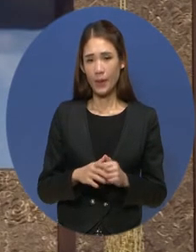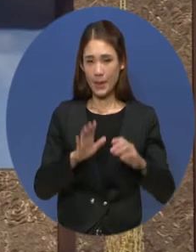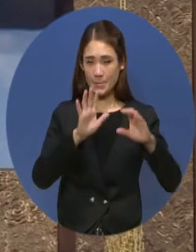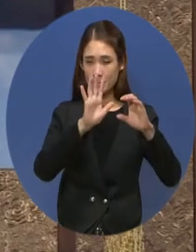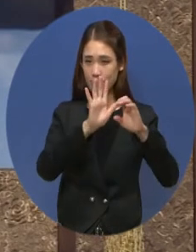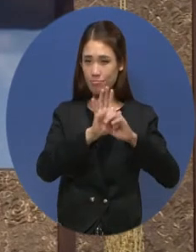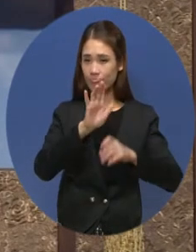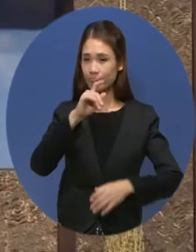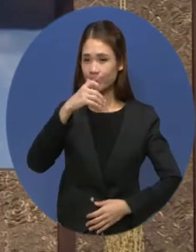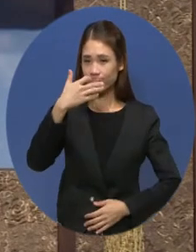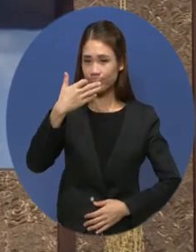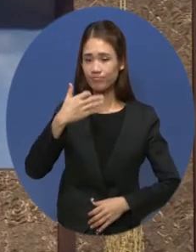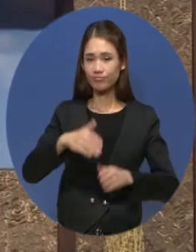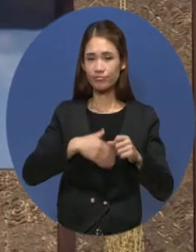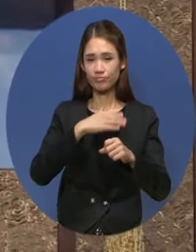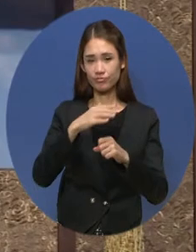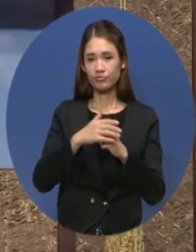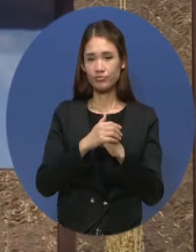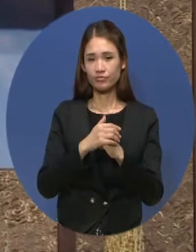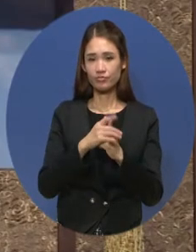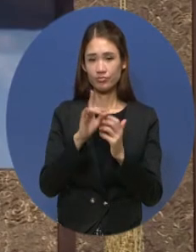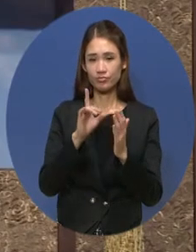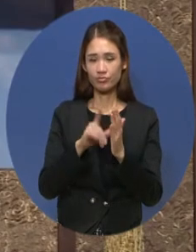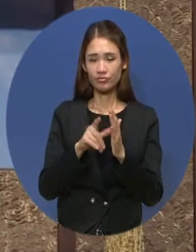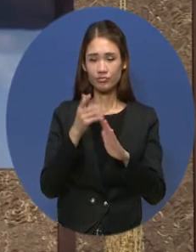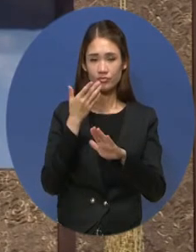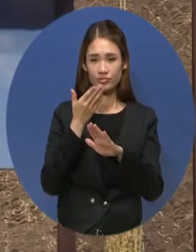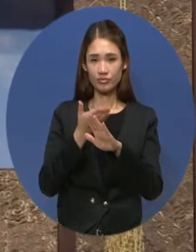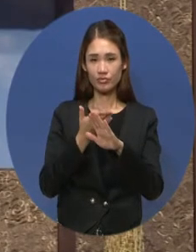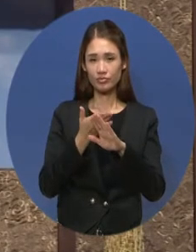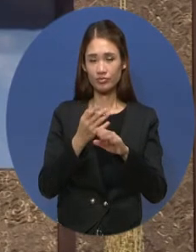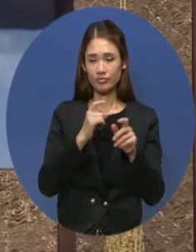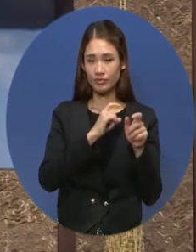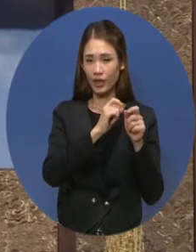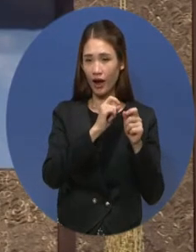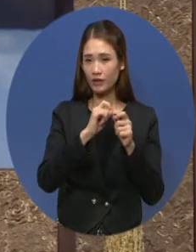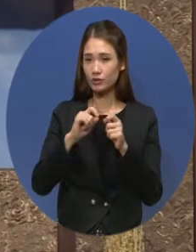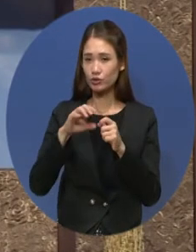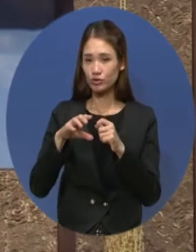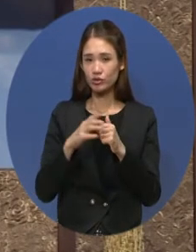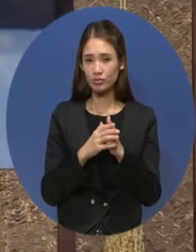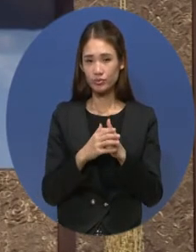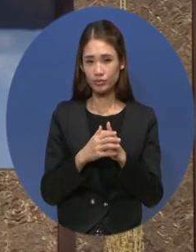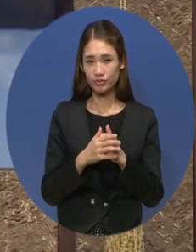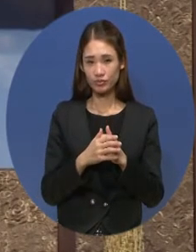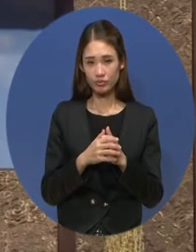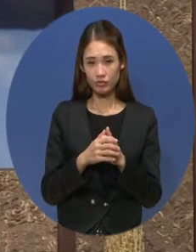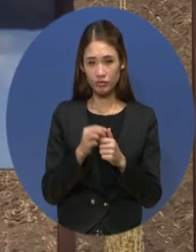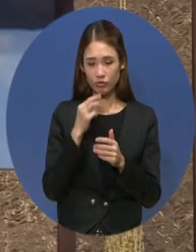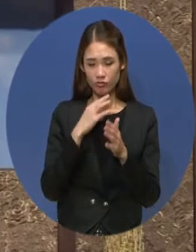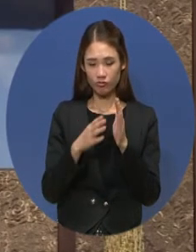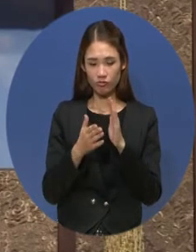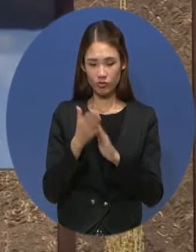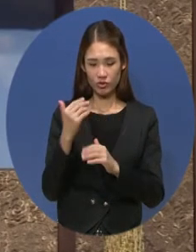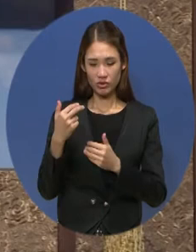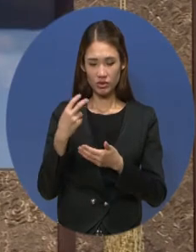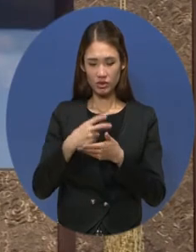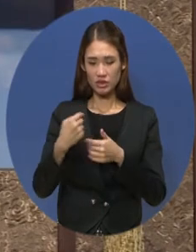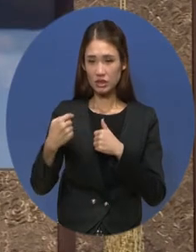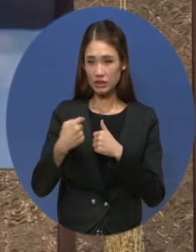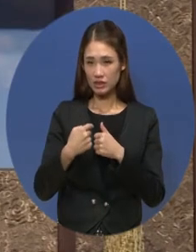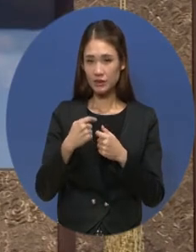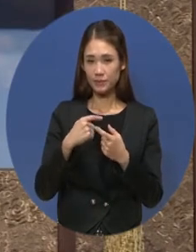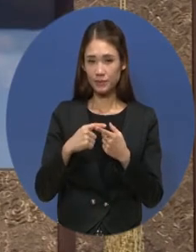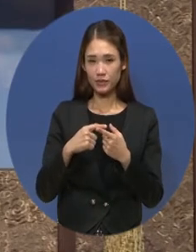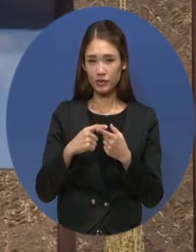상황이었고 그대 당시에 그 다른 자치구에 있는 평생 교육 센터 는 서울시 침에 의해서